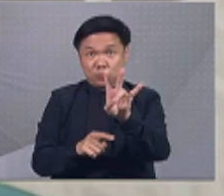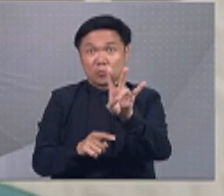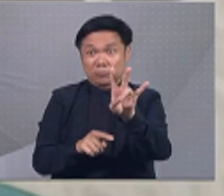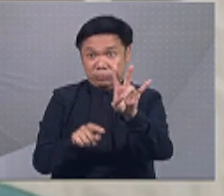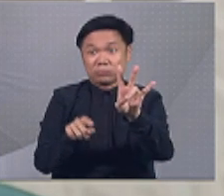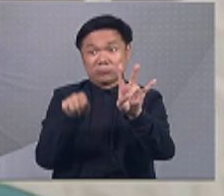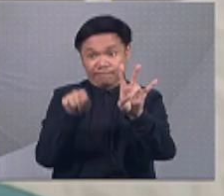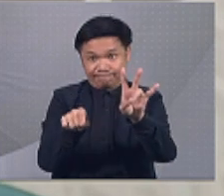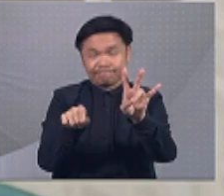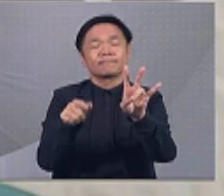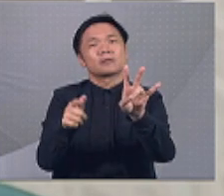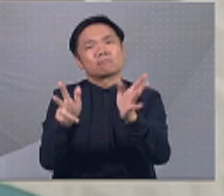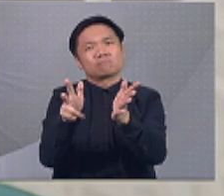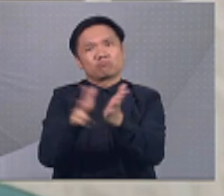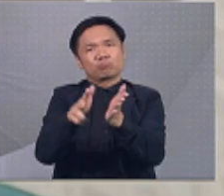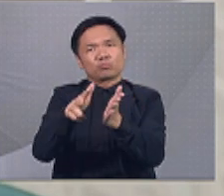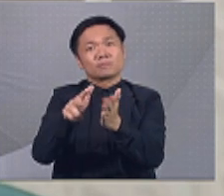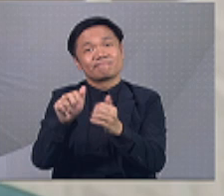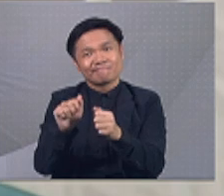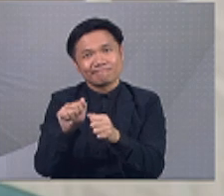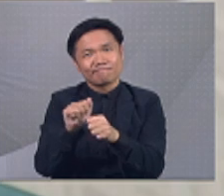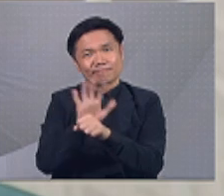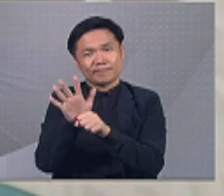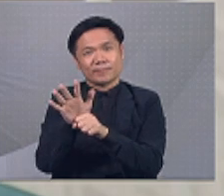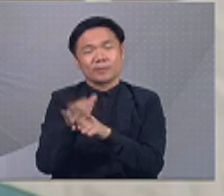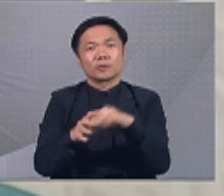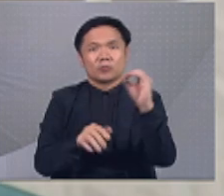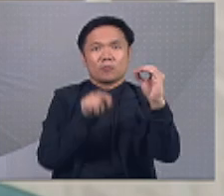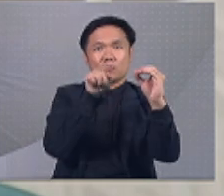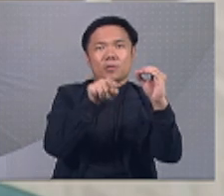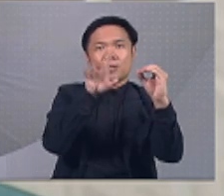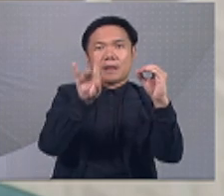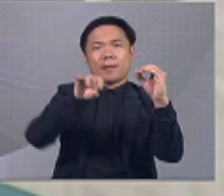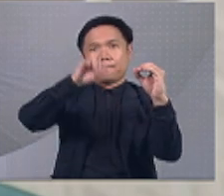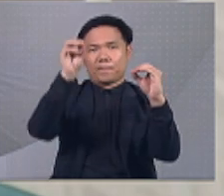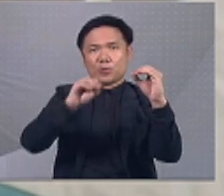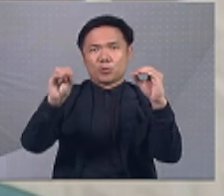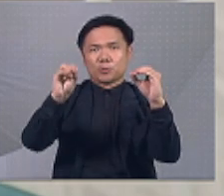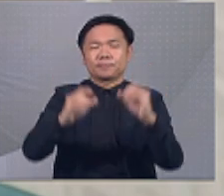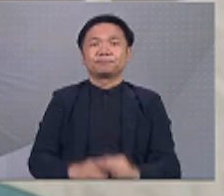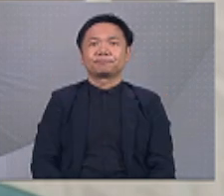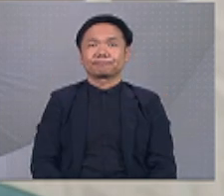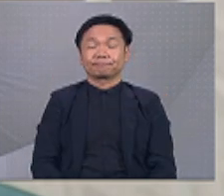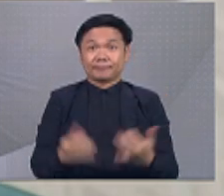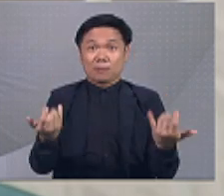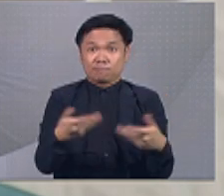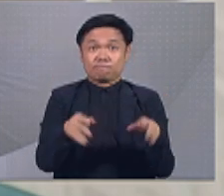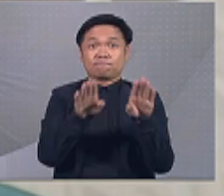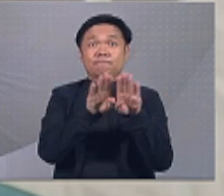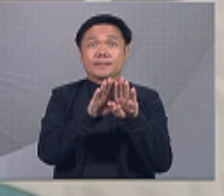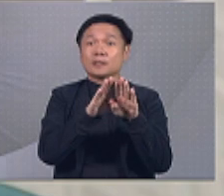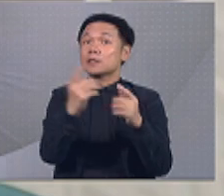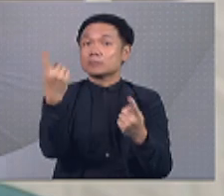kesan positif bersamaan dengan kosong puluhan 800 dan saya buka fadesa pertanyaan